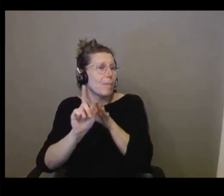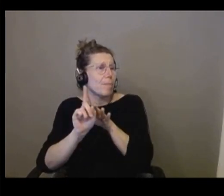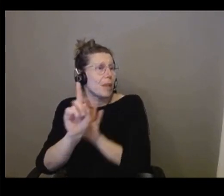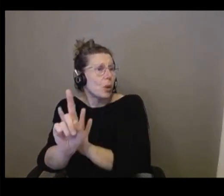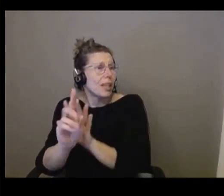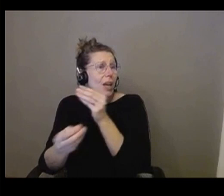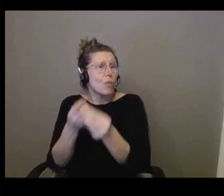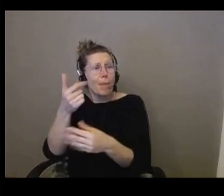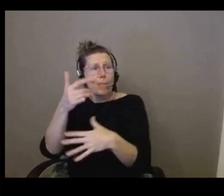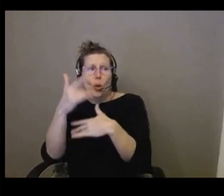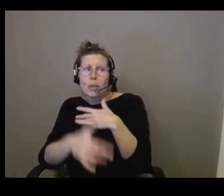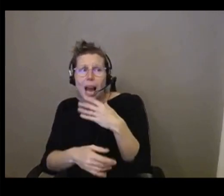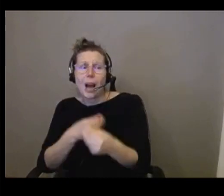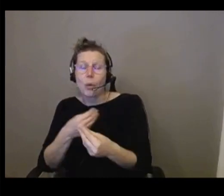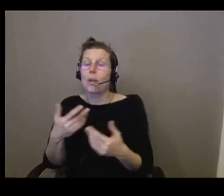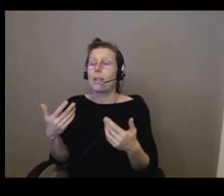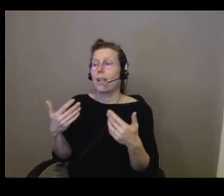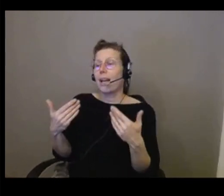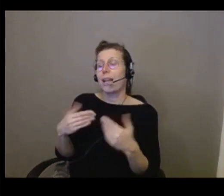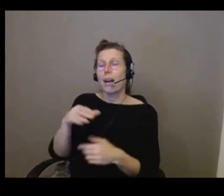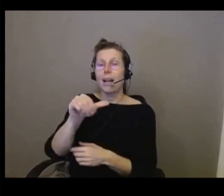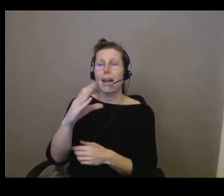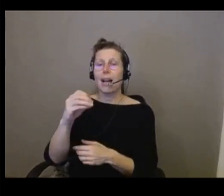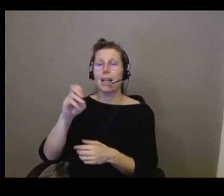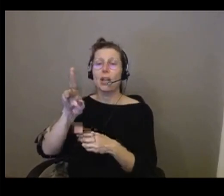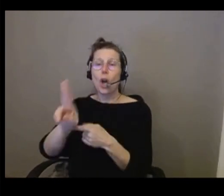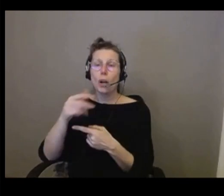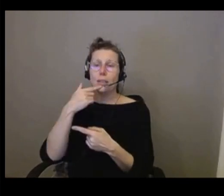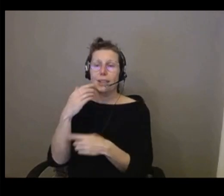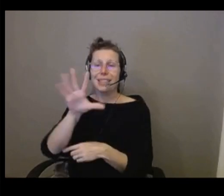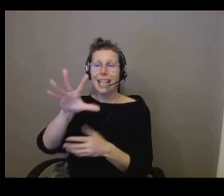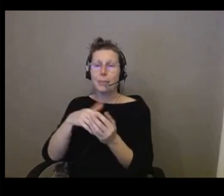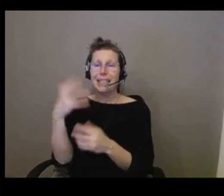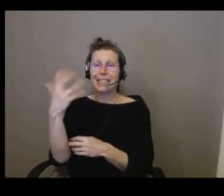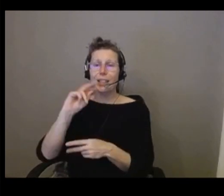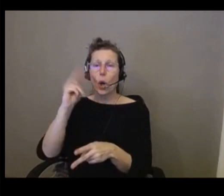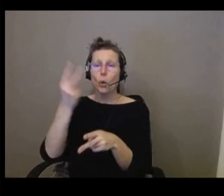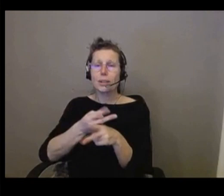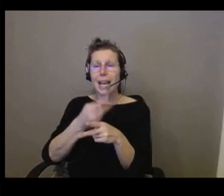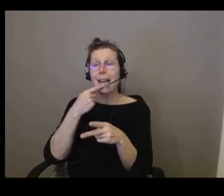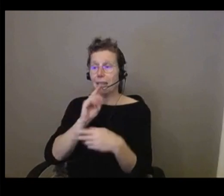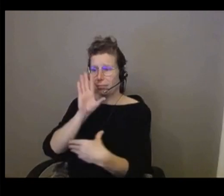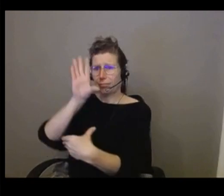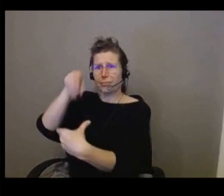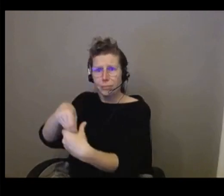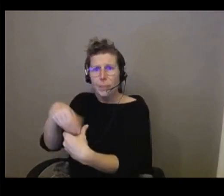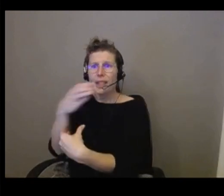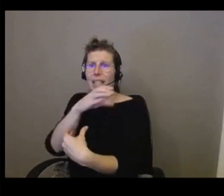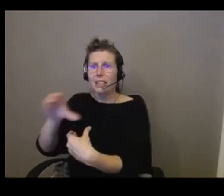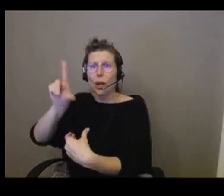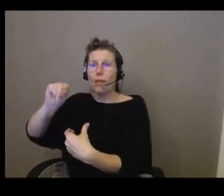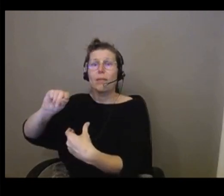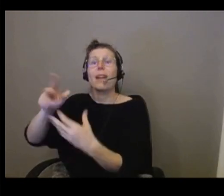Accor, c'est 5500 hôtels présents dans 120 pays. En France, c'est 1700 hôtels voilà, on a des actions